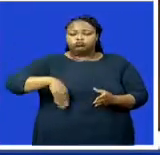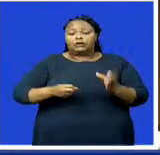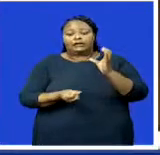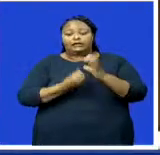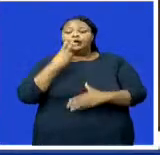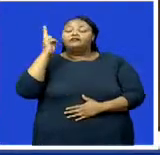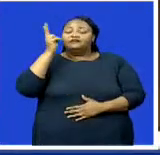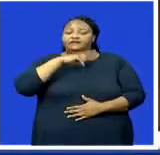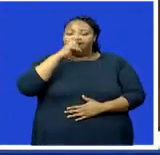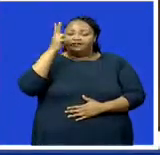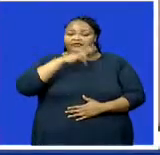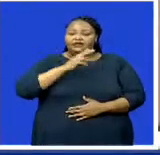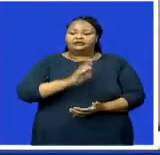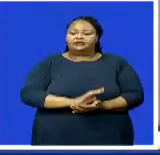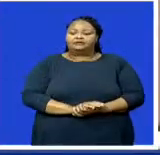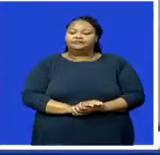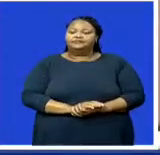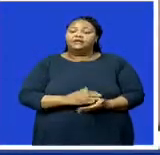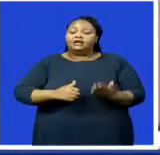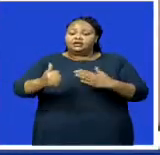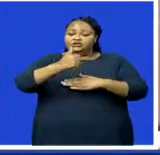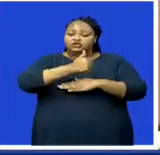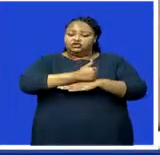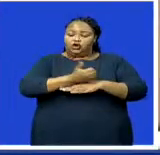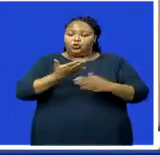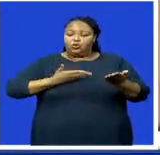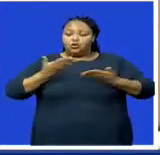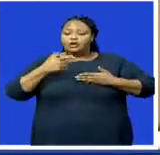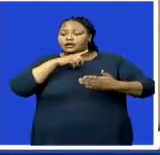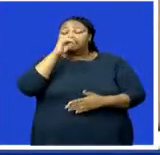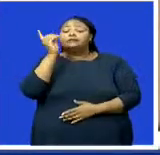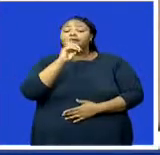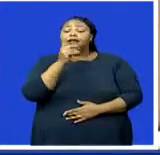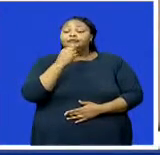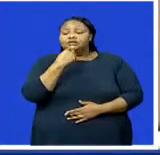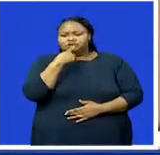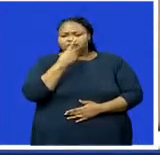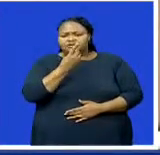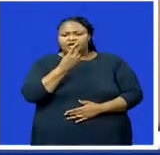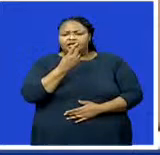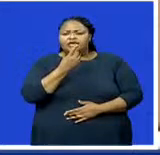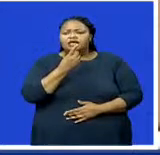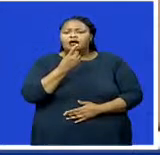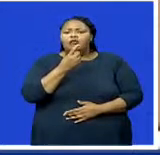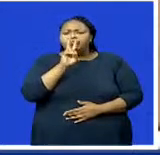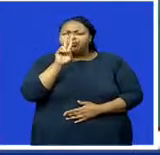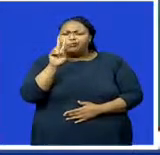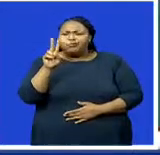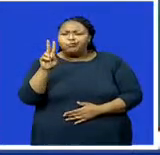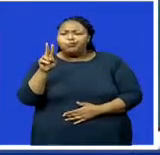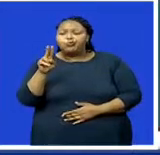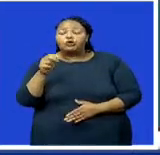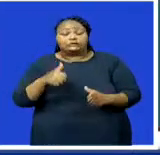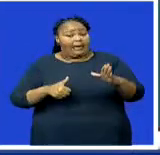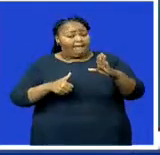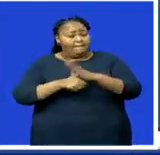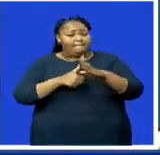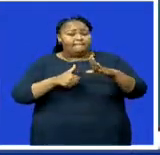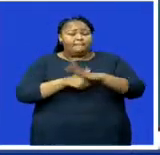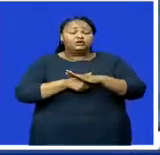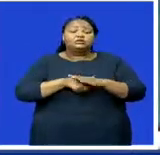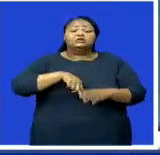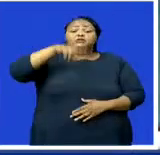ngalesihlanu. Umphathi walenkampani Mvila Wembi Dlamini uthi babone isidingo lesikhulu sokuthi bapende